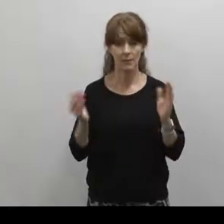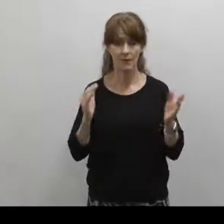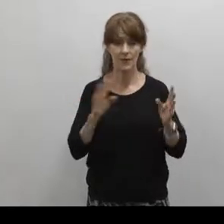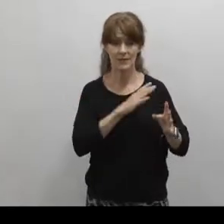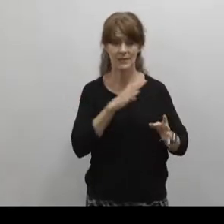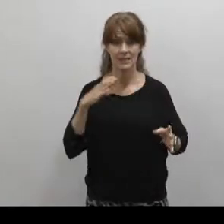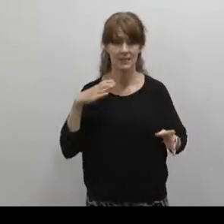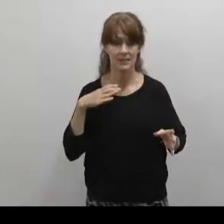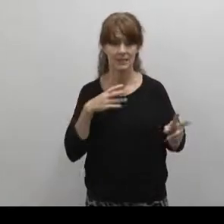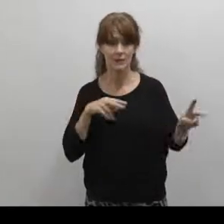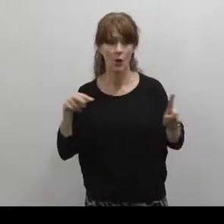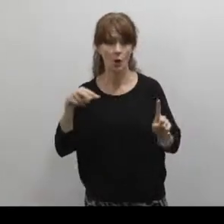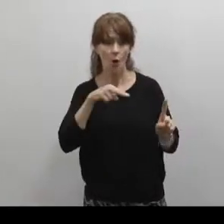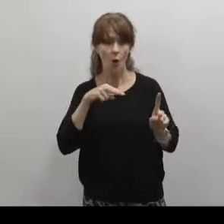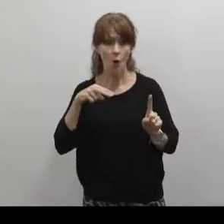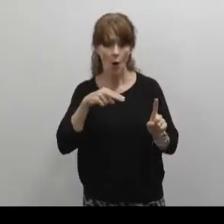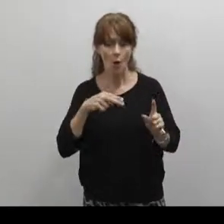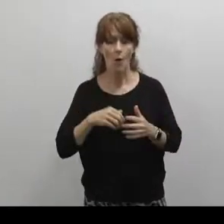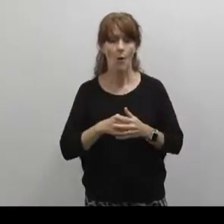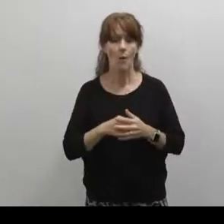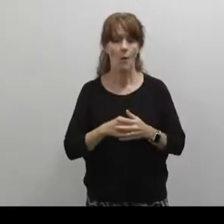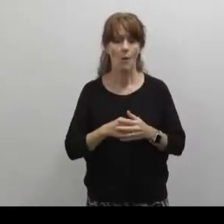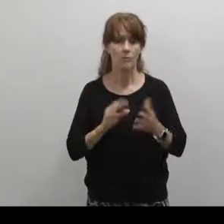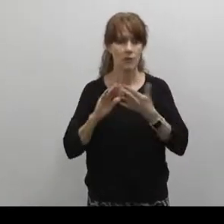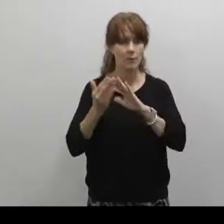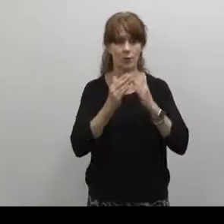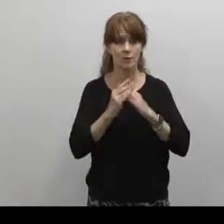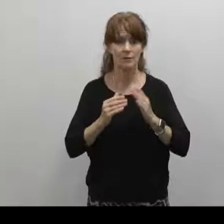xoay trong xoay rồi